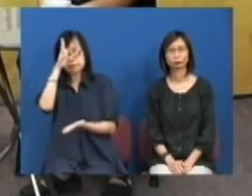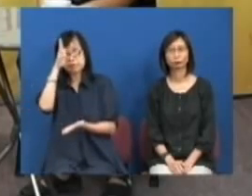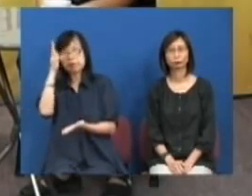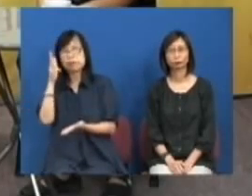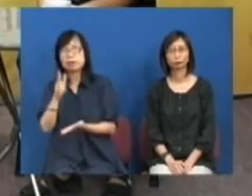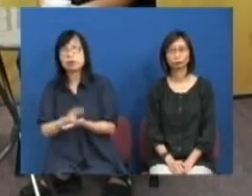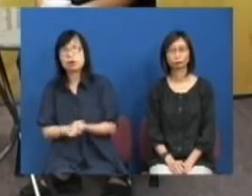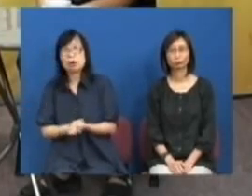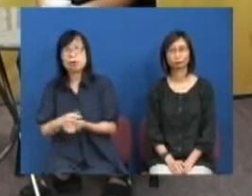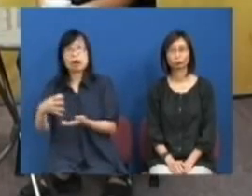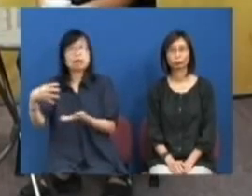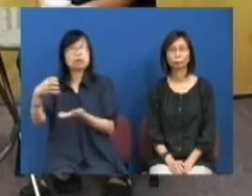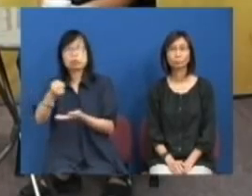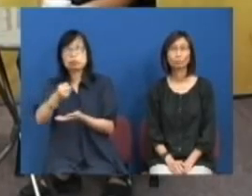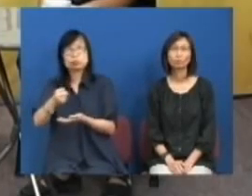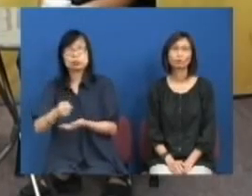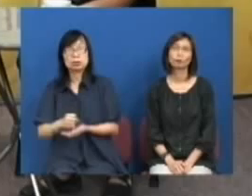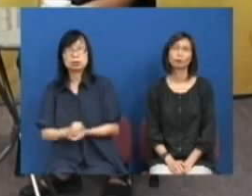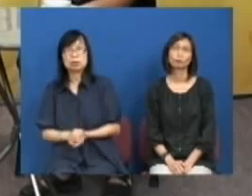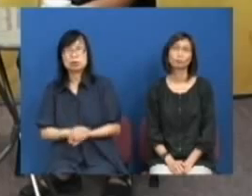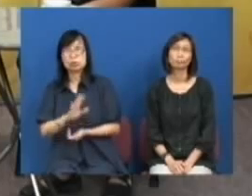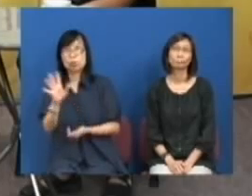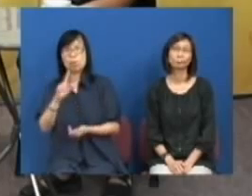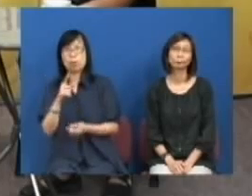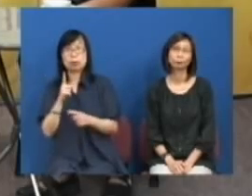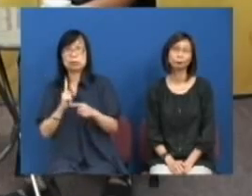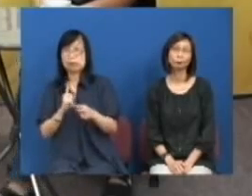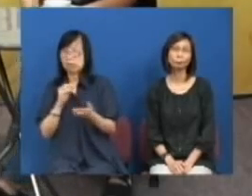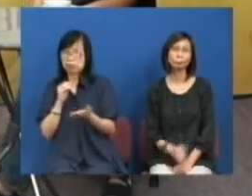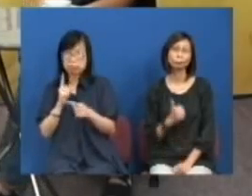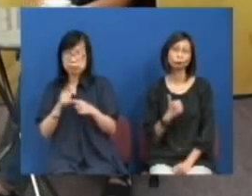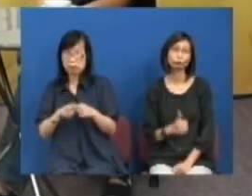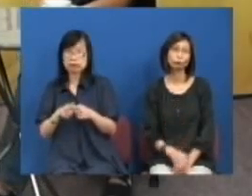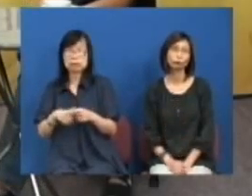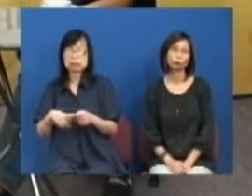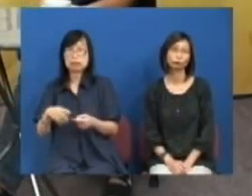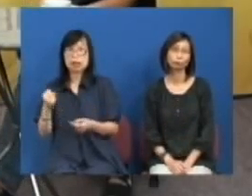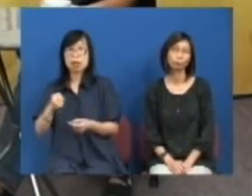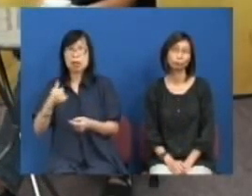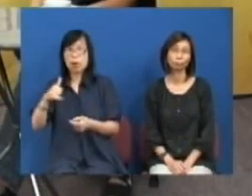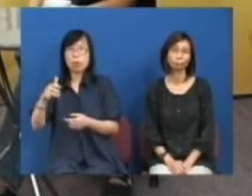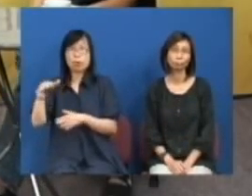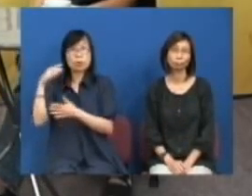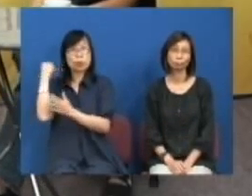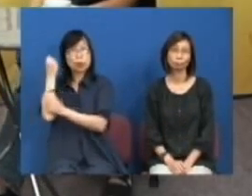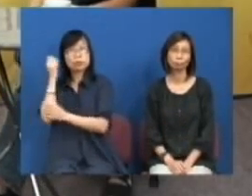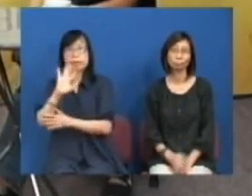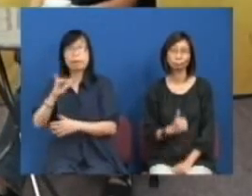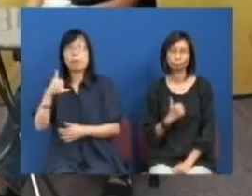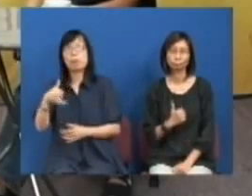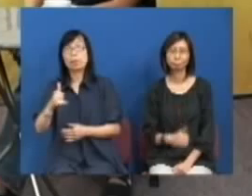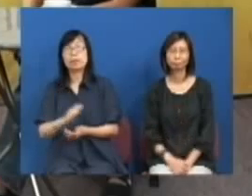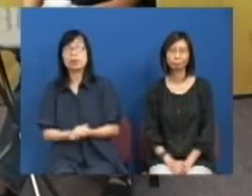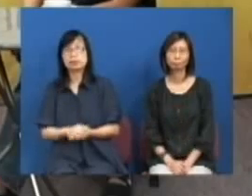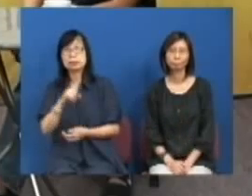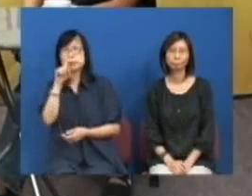弄於股掌之上。第二就是說，如果你自己沒有十足的把握是去抗命的話，我真的勸你就不好了。因為